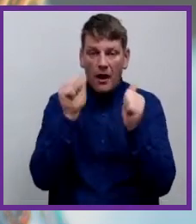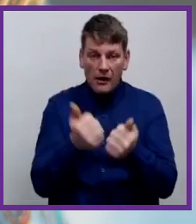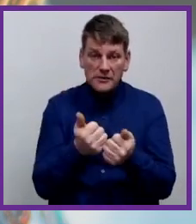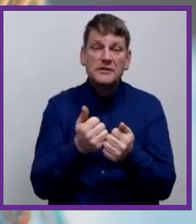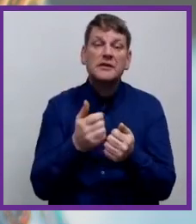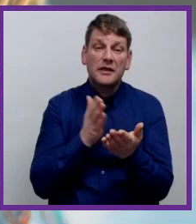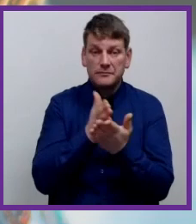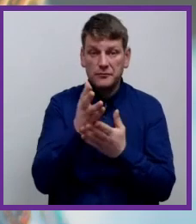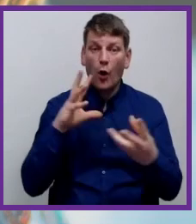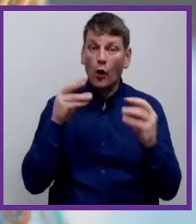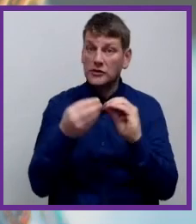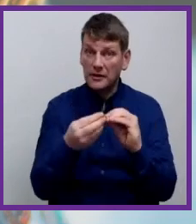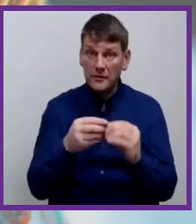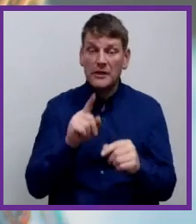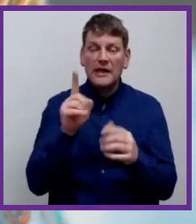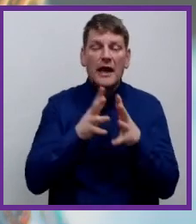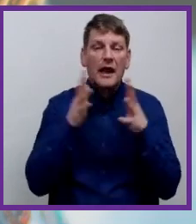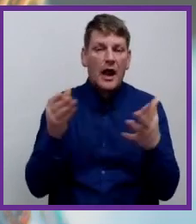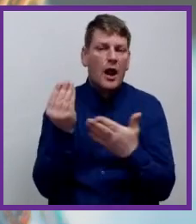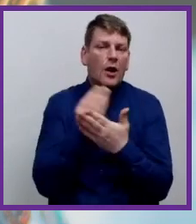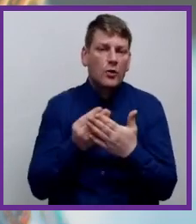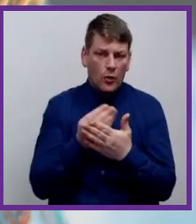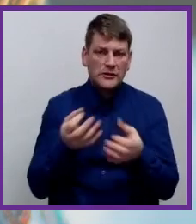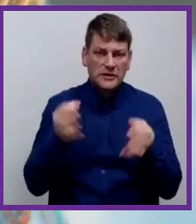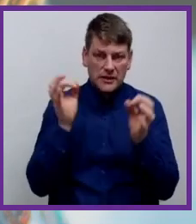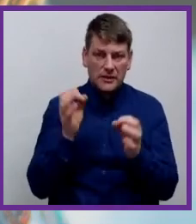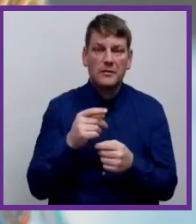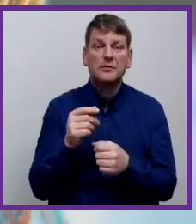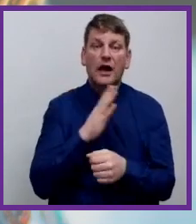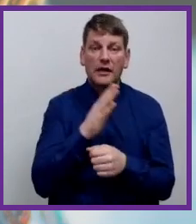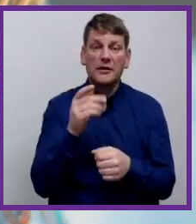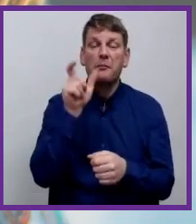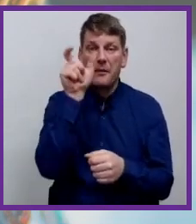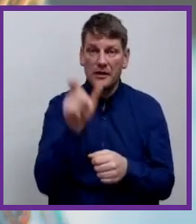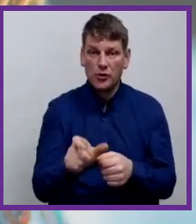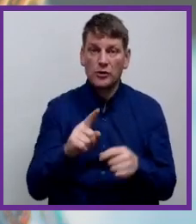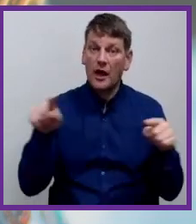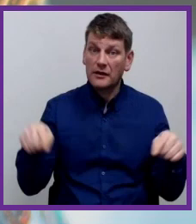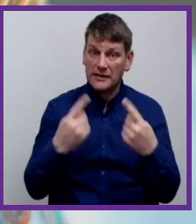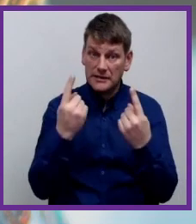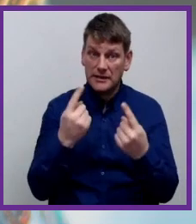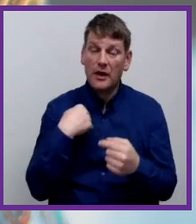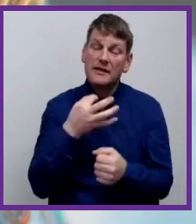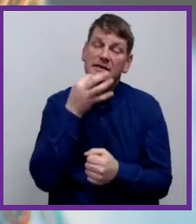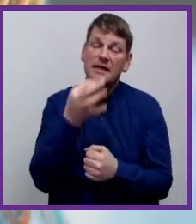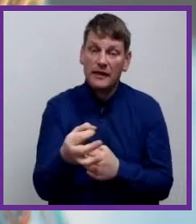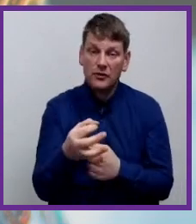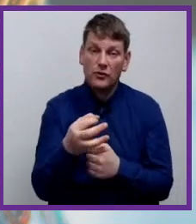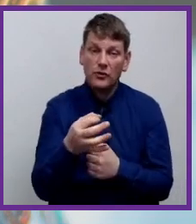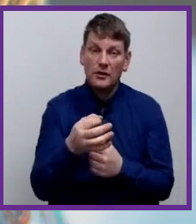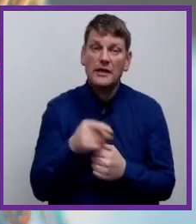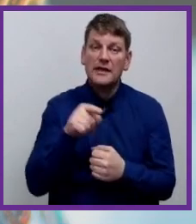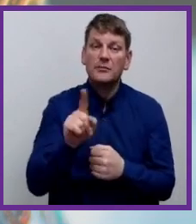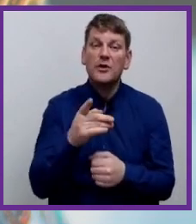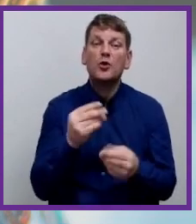konceptiem, ir ārkārtīgi liela nozīme harmoniskā personas attīstībā. Es pat teiktu, tam